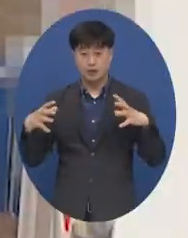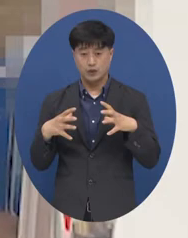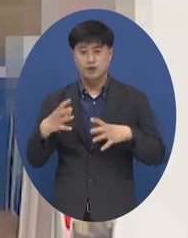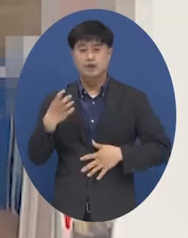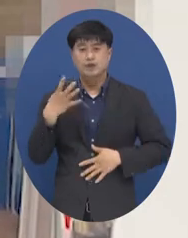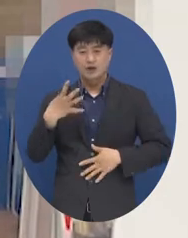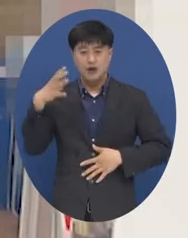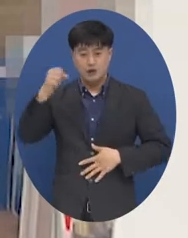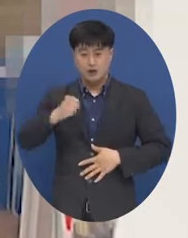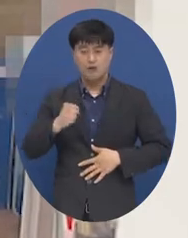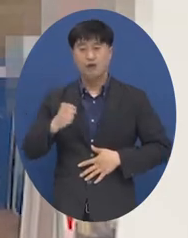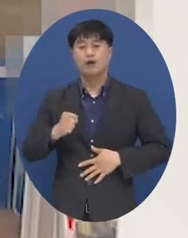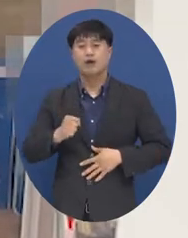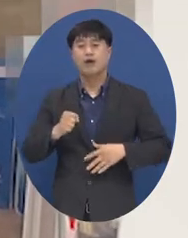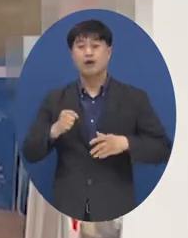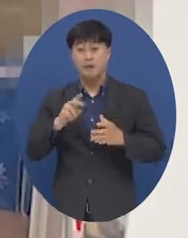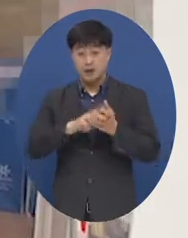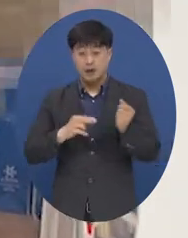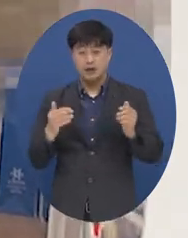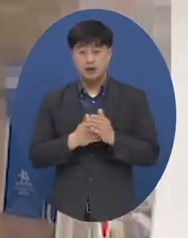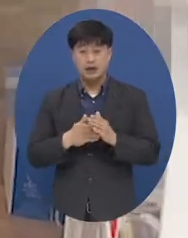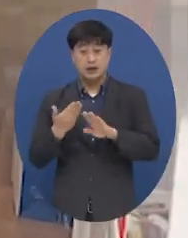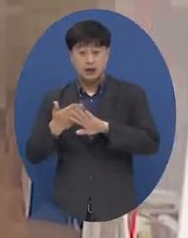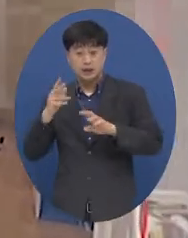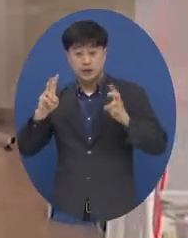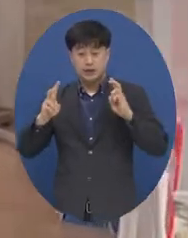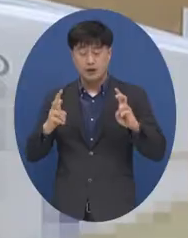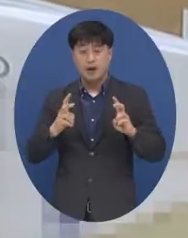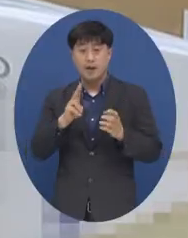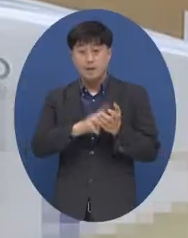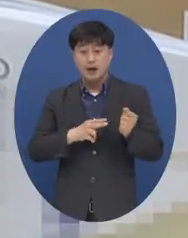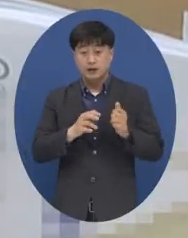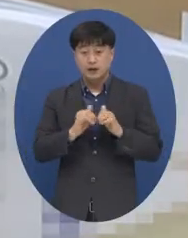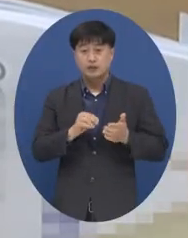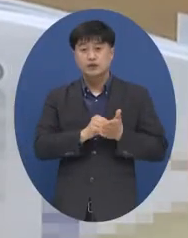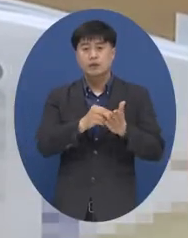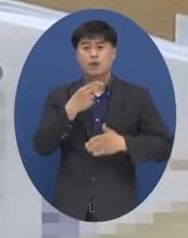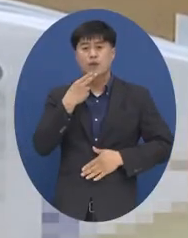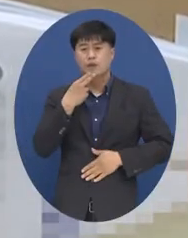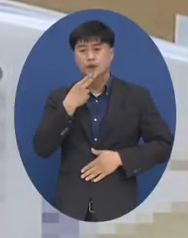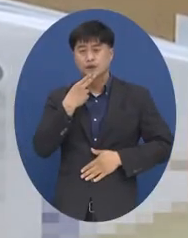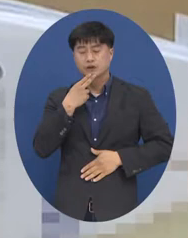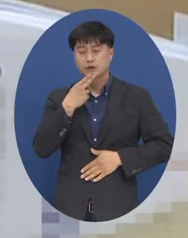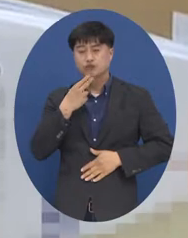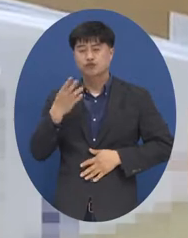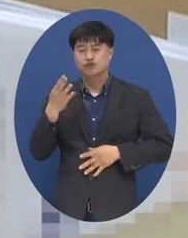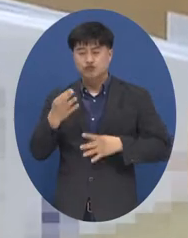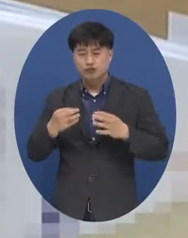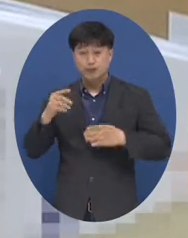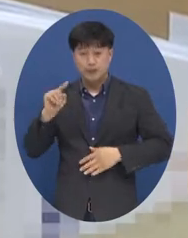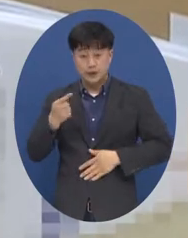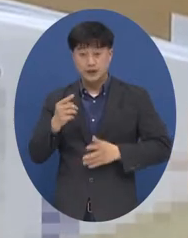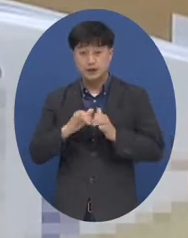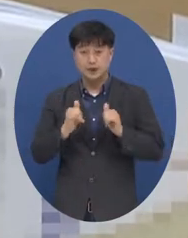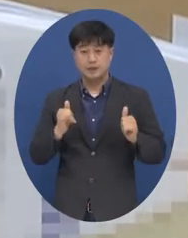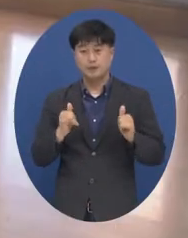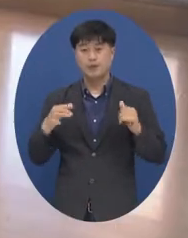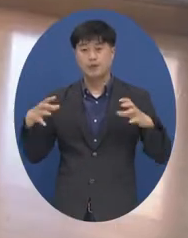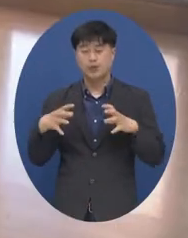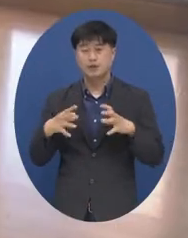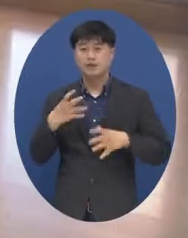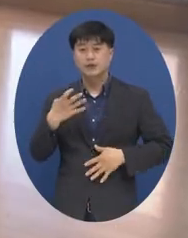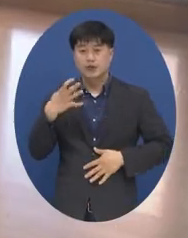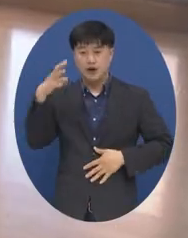총 44억 원의 부당 매출을 올렸고, 또 다른 업체들은 판매업체로 신고조차 하지 않은 채 수백 명의 판매원을